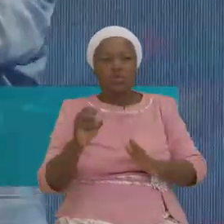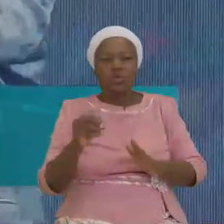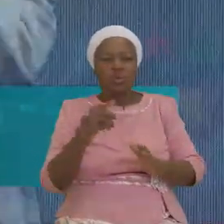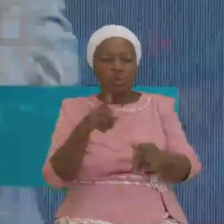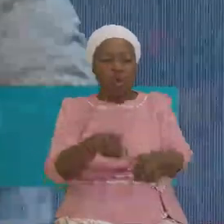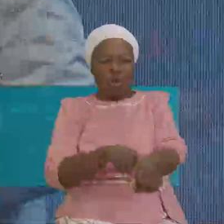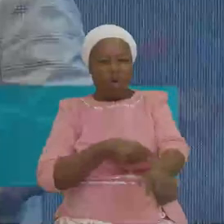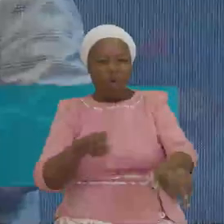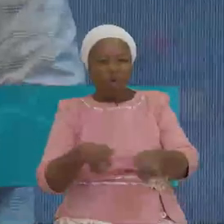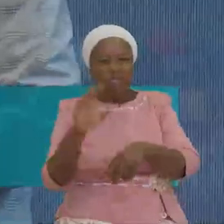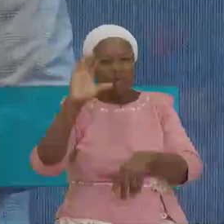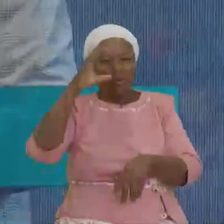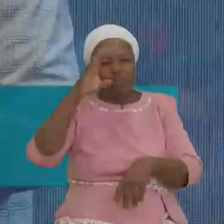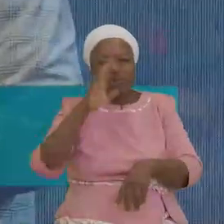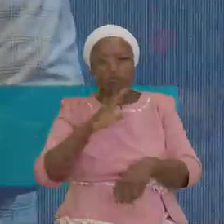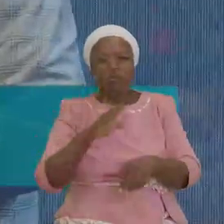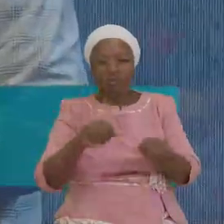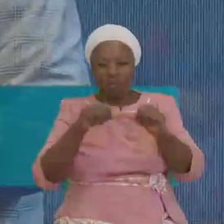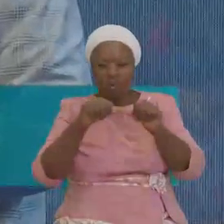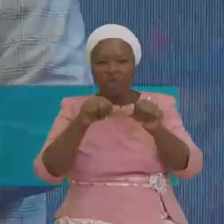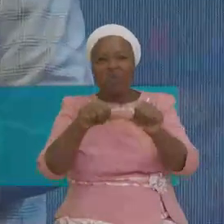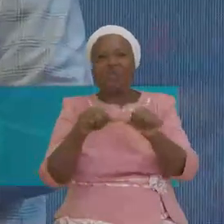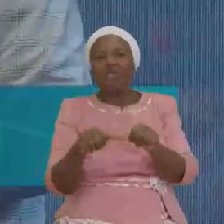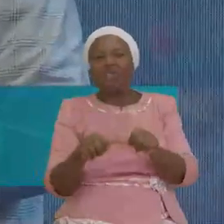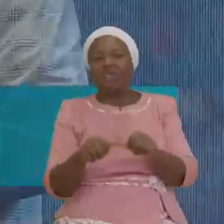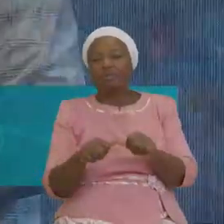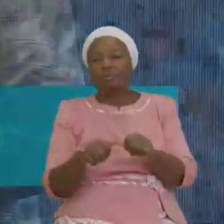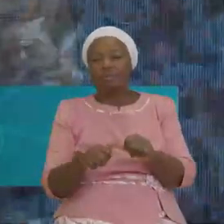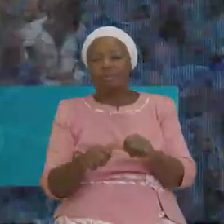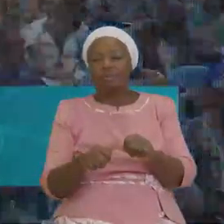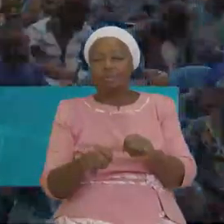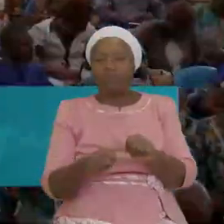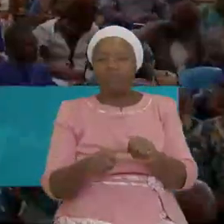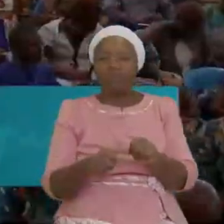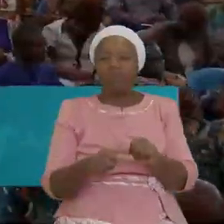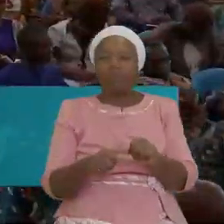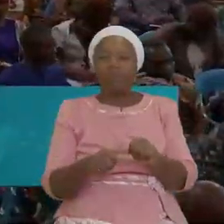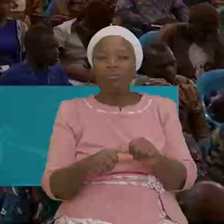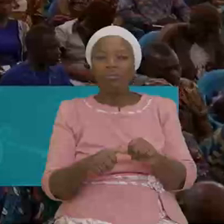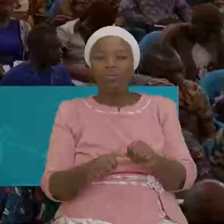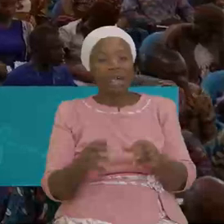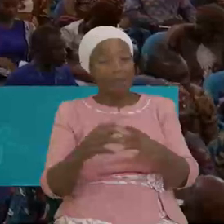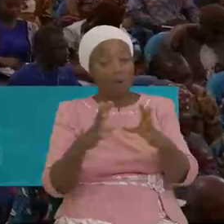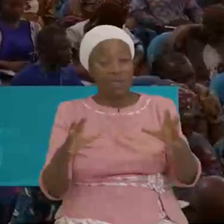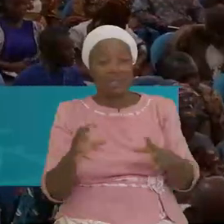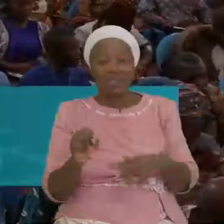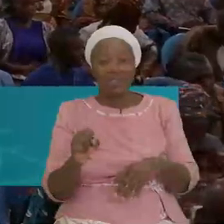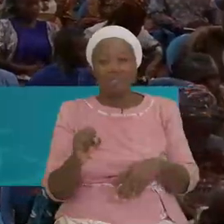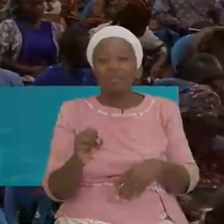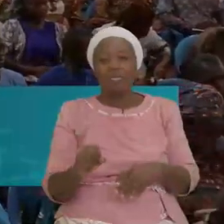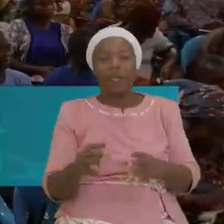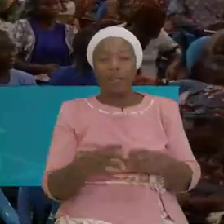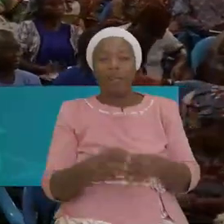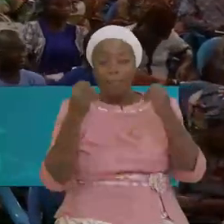Et la paix sera grande jusqu'à ce qu'il n'y ait plus de lune.